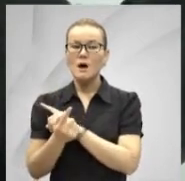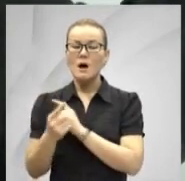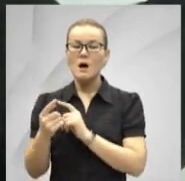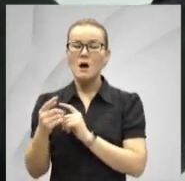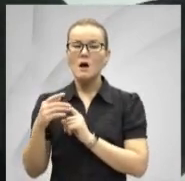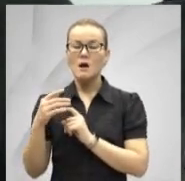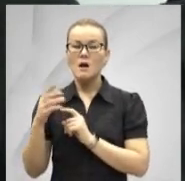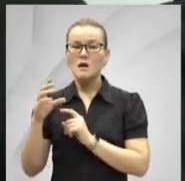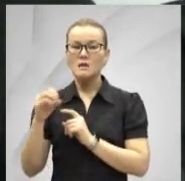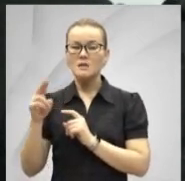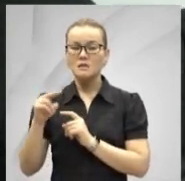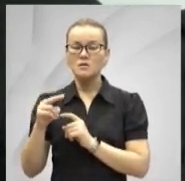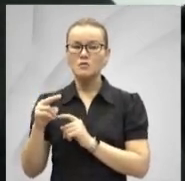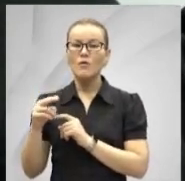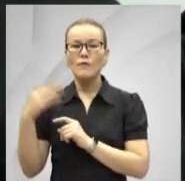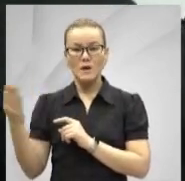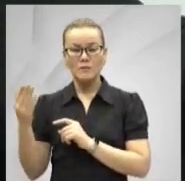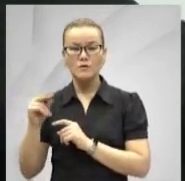часть.